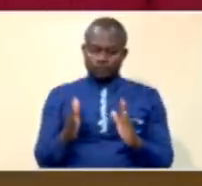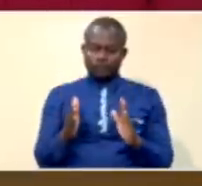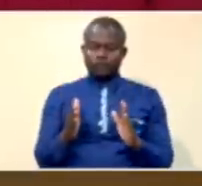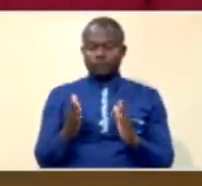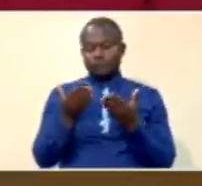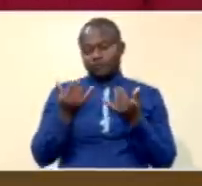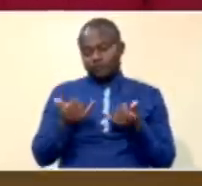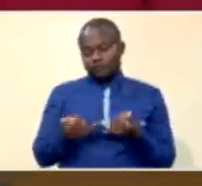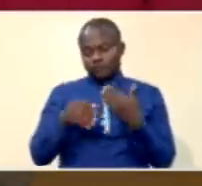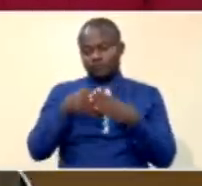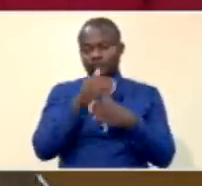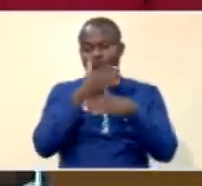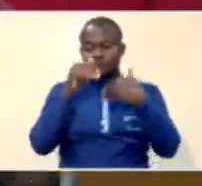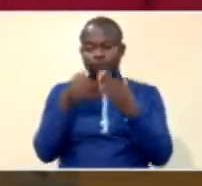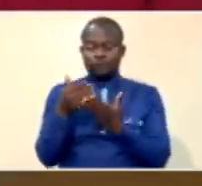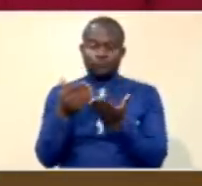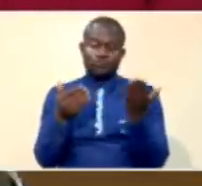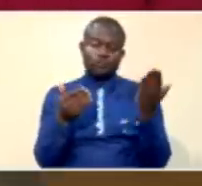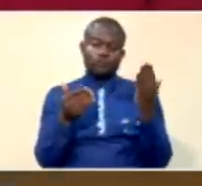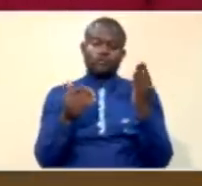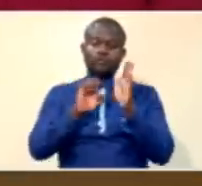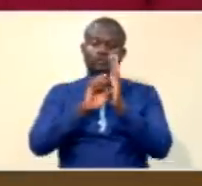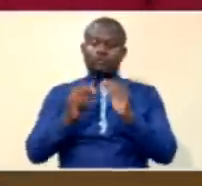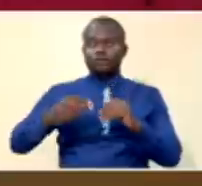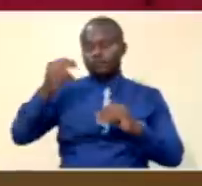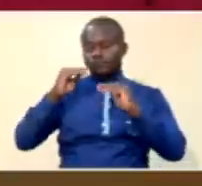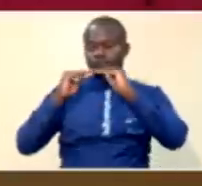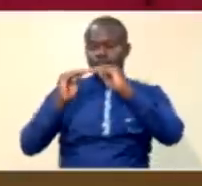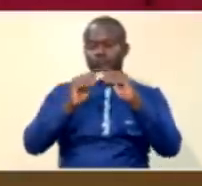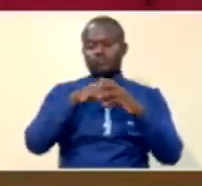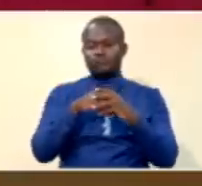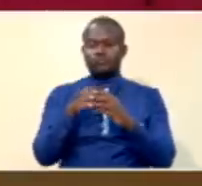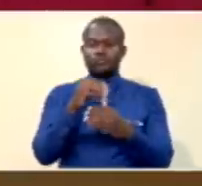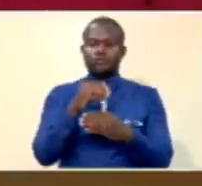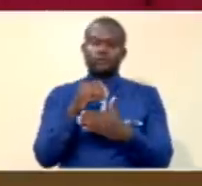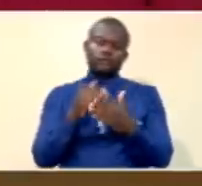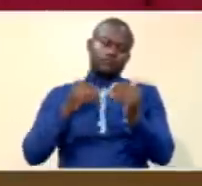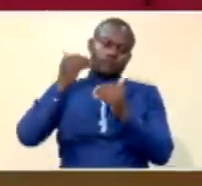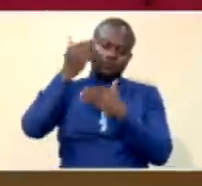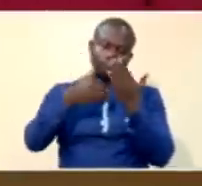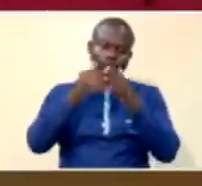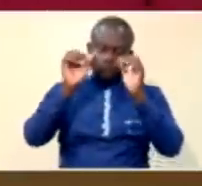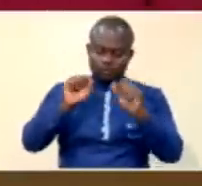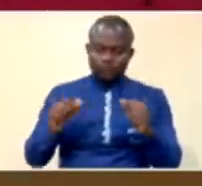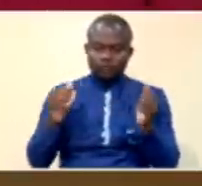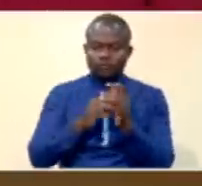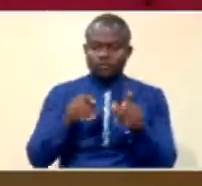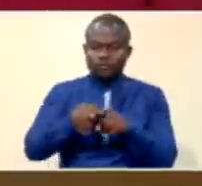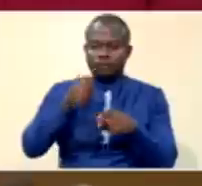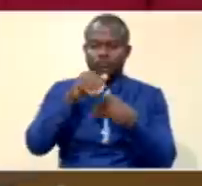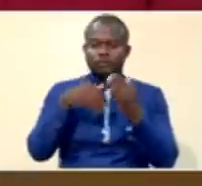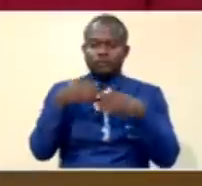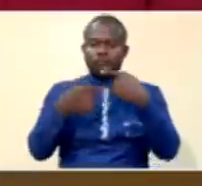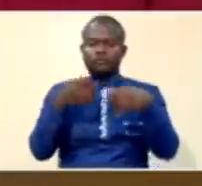kuko Minisiteri n'umva biri ku rugero rwo hejuru iri muri kabineti, noneho igashobora nayo gukomeza